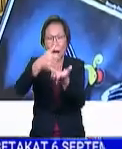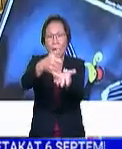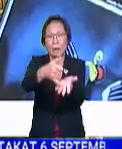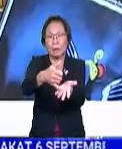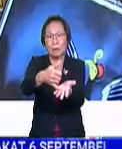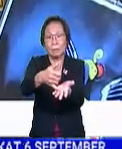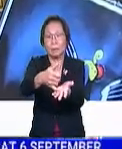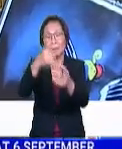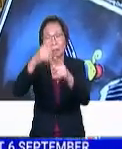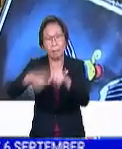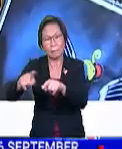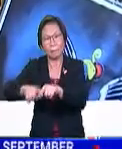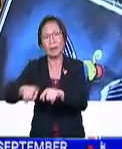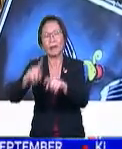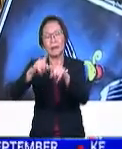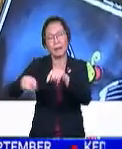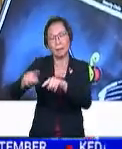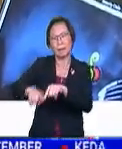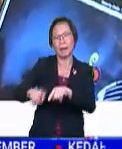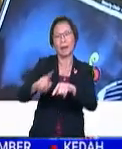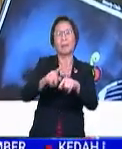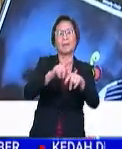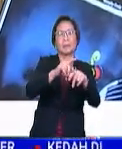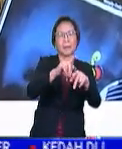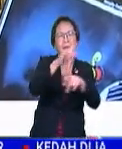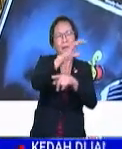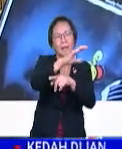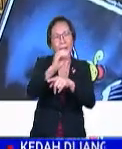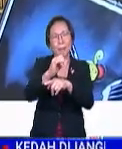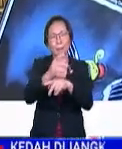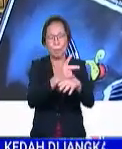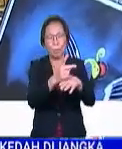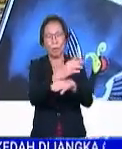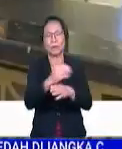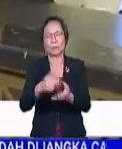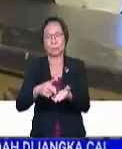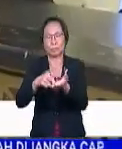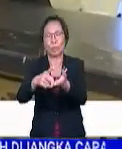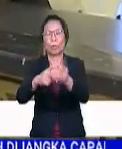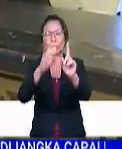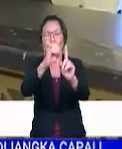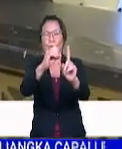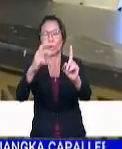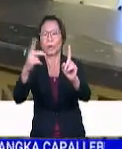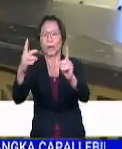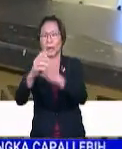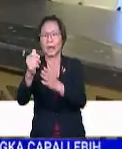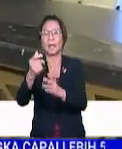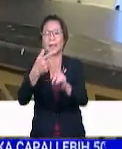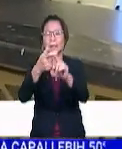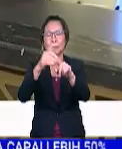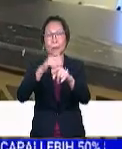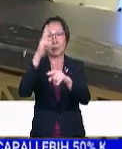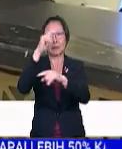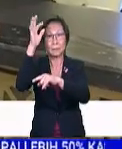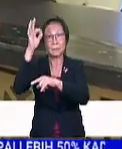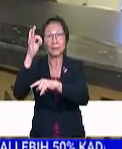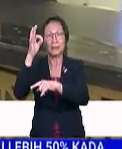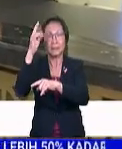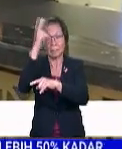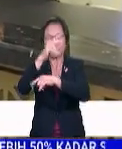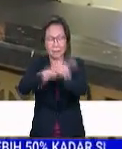terbabit dari pelbagai badan-badan korporat tempatan selain sumbangan RM100,000 daripada kerajaan negeri. Setakat hari